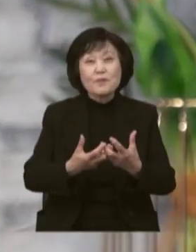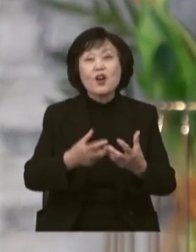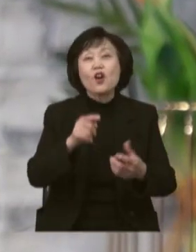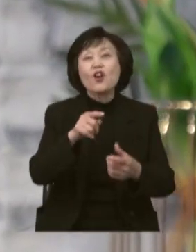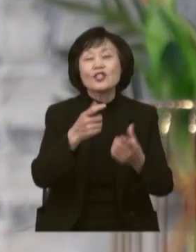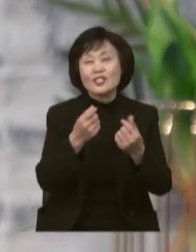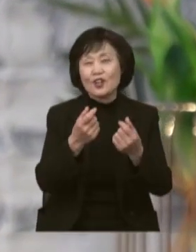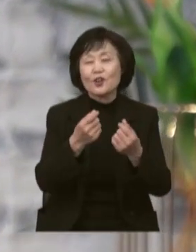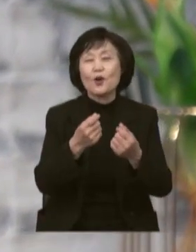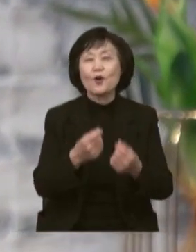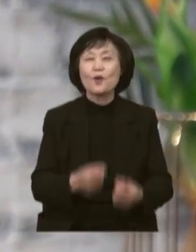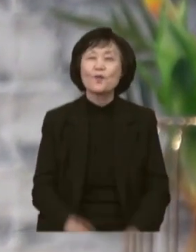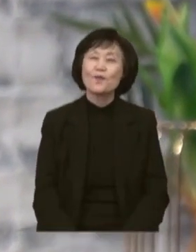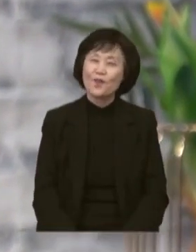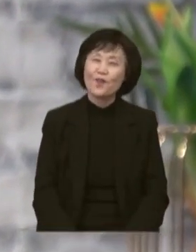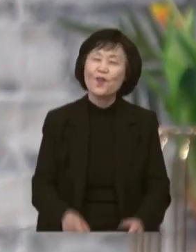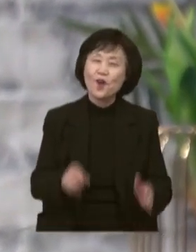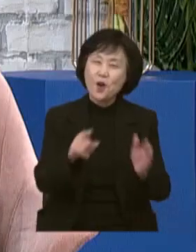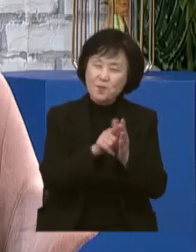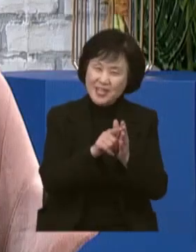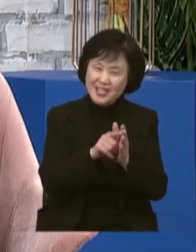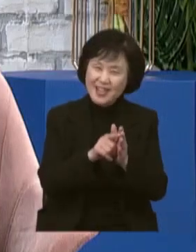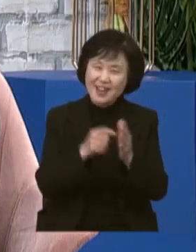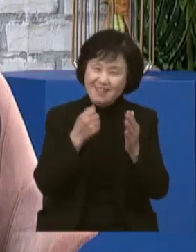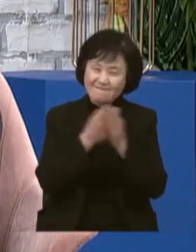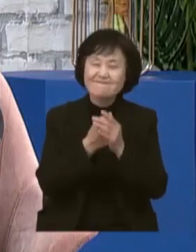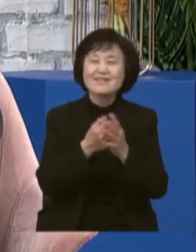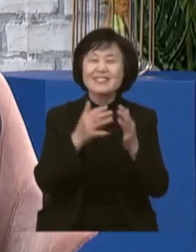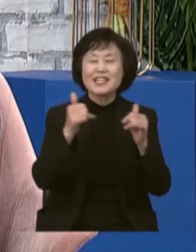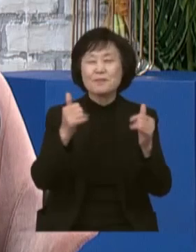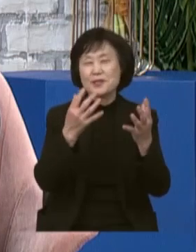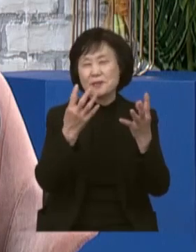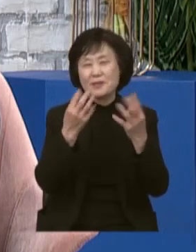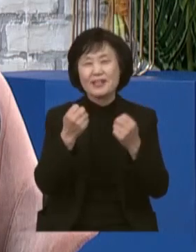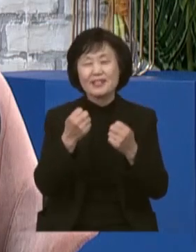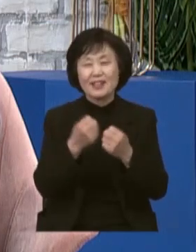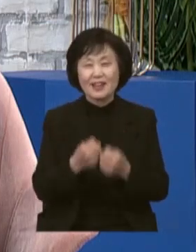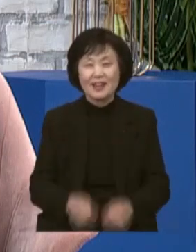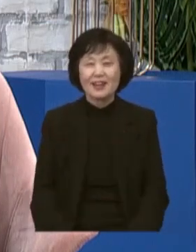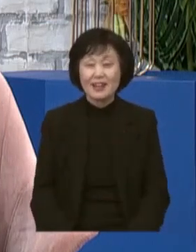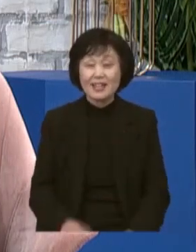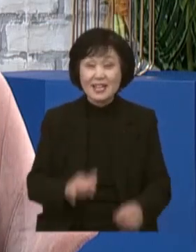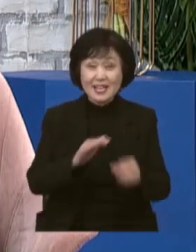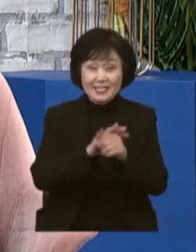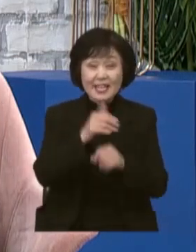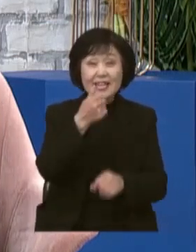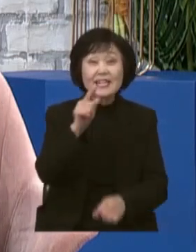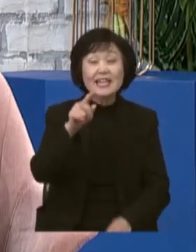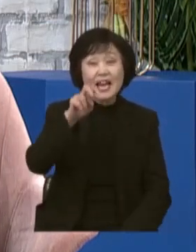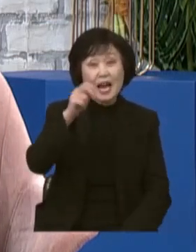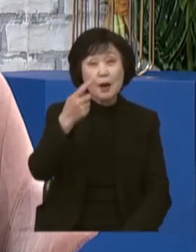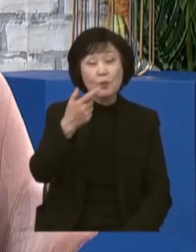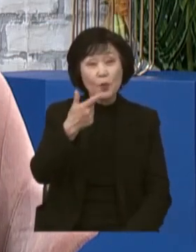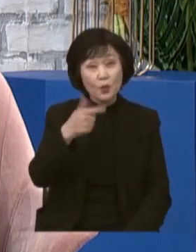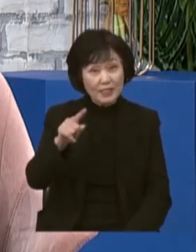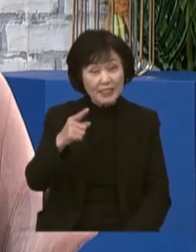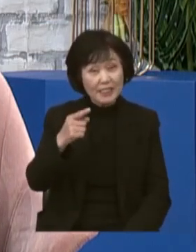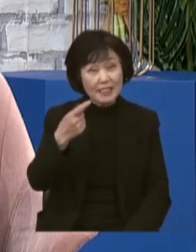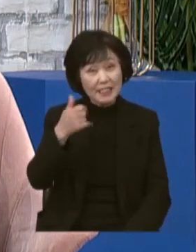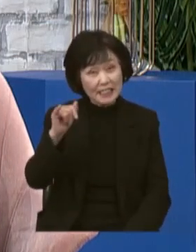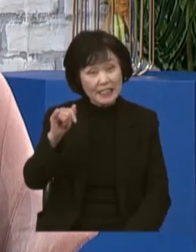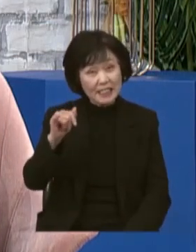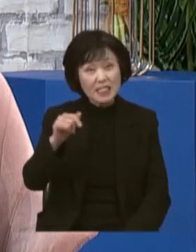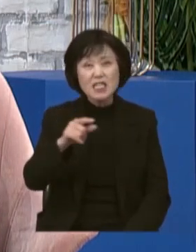하나님의 일꾼으로 이렇게 살아오다 잠시 주님을 떠나요 그러니까 이게 큰 고난을 또 받게 됩니다 몸에